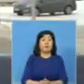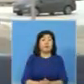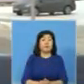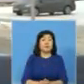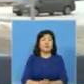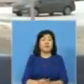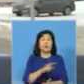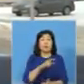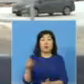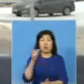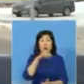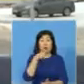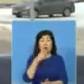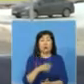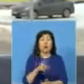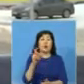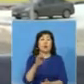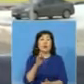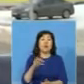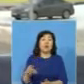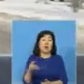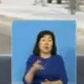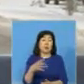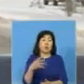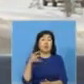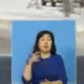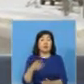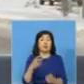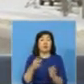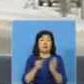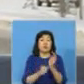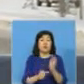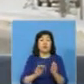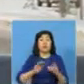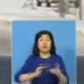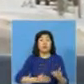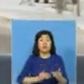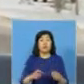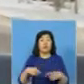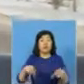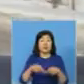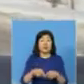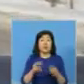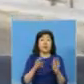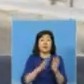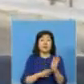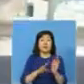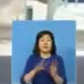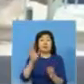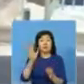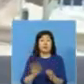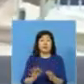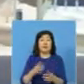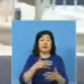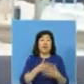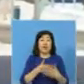В текущем году в Хабдинском районе зарегистрировано 1260 субъектов предпринимательства. 97% из них являются